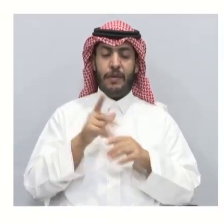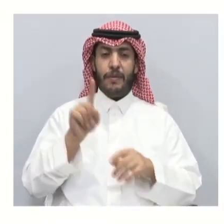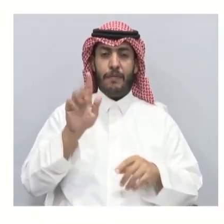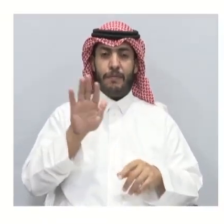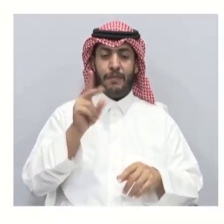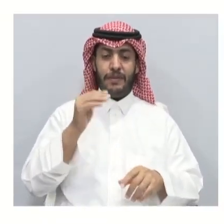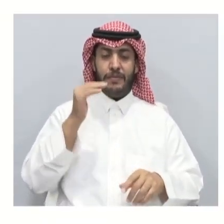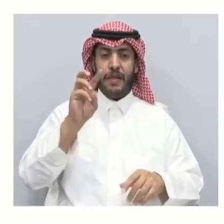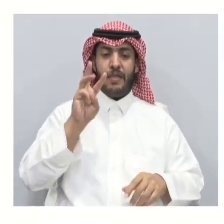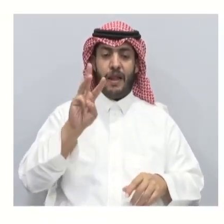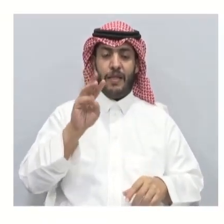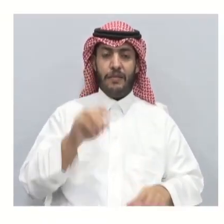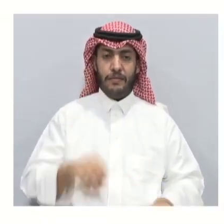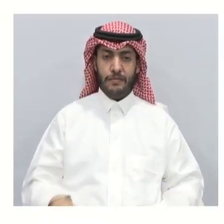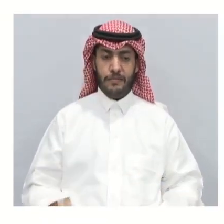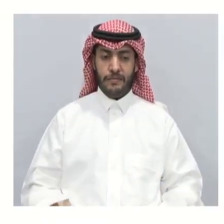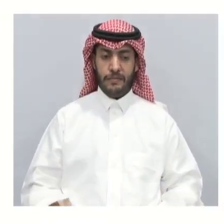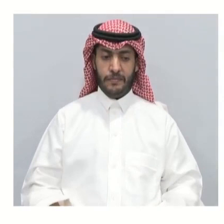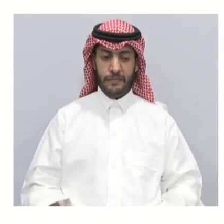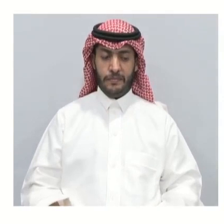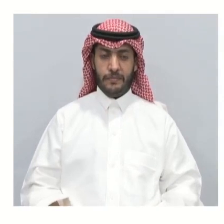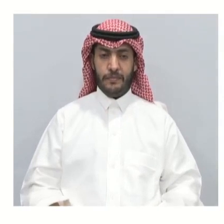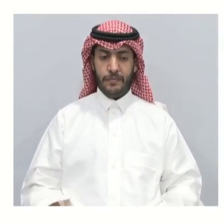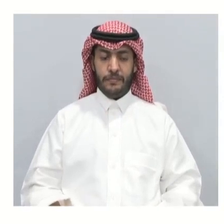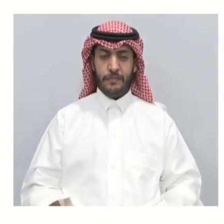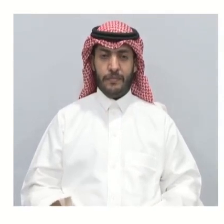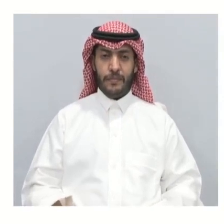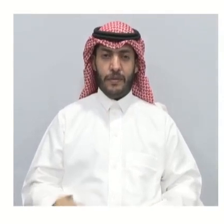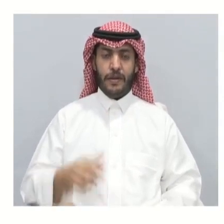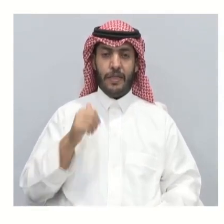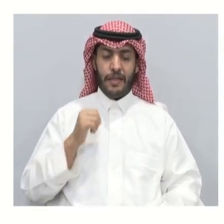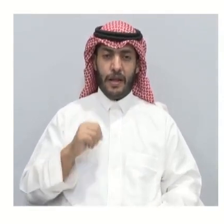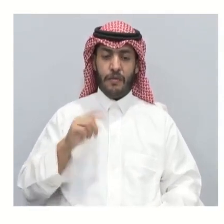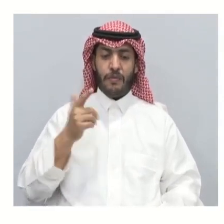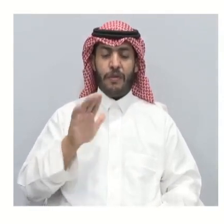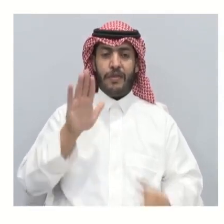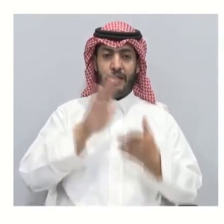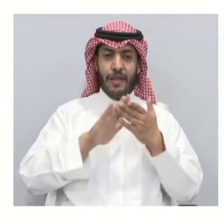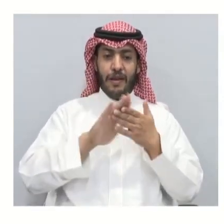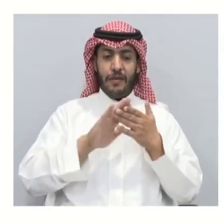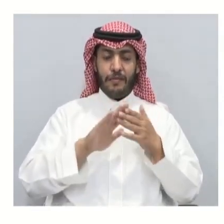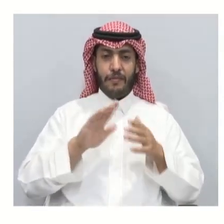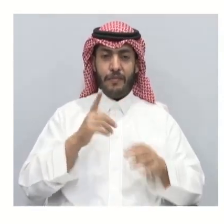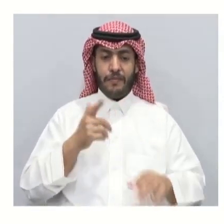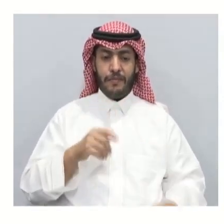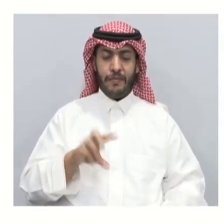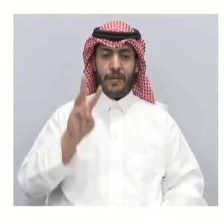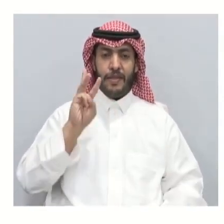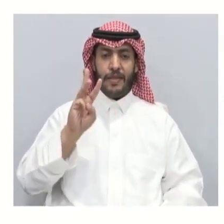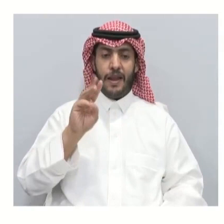البسط هنا ثلاثه اسعدكم الله اذا اقوم يا مبدعين بتظليل اسعدكم الله